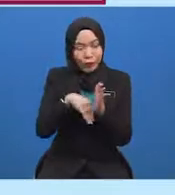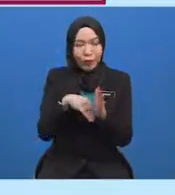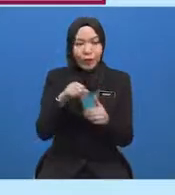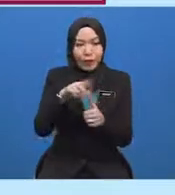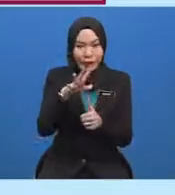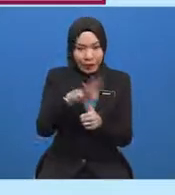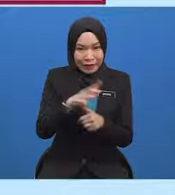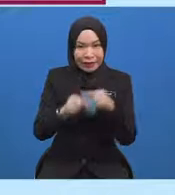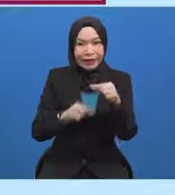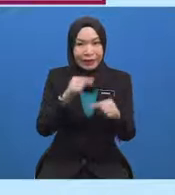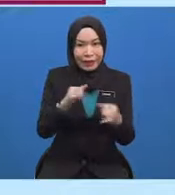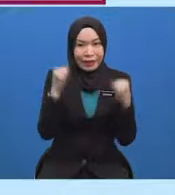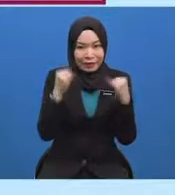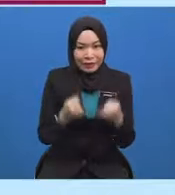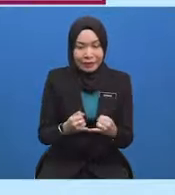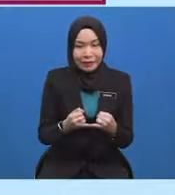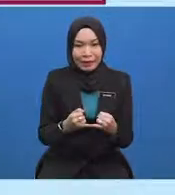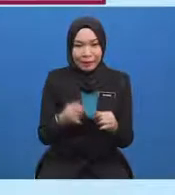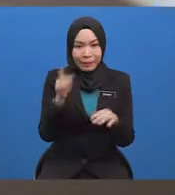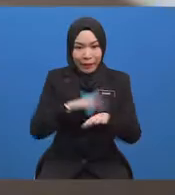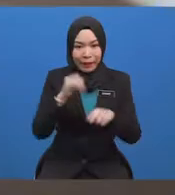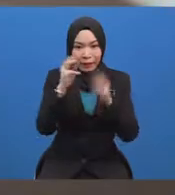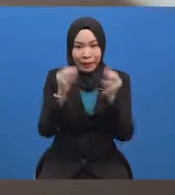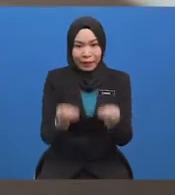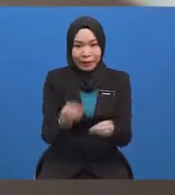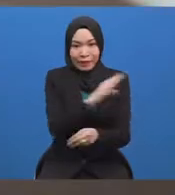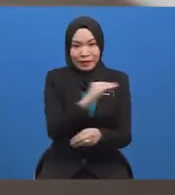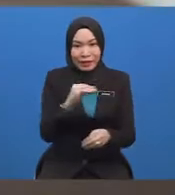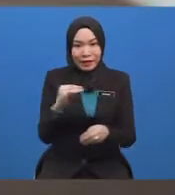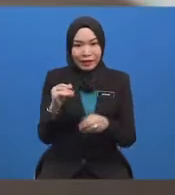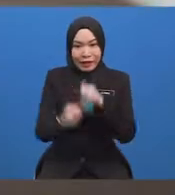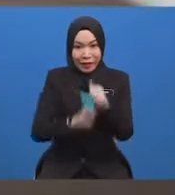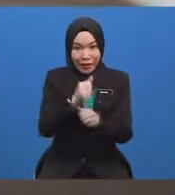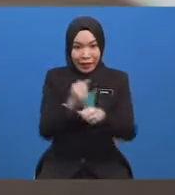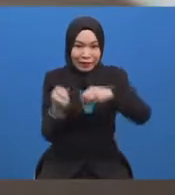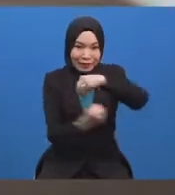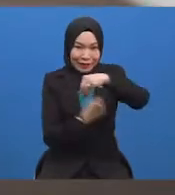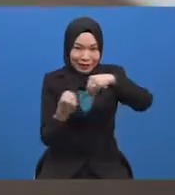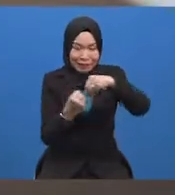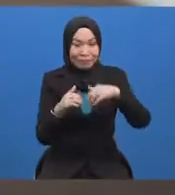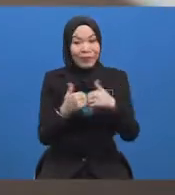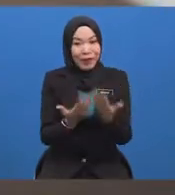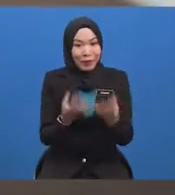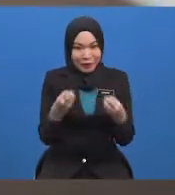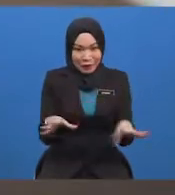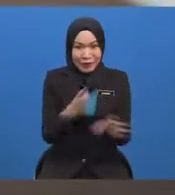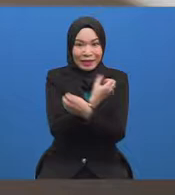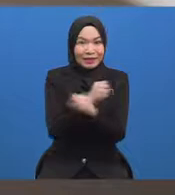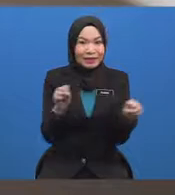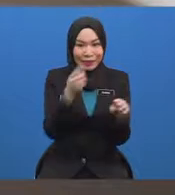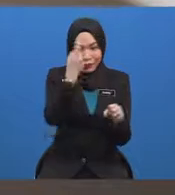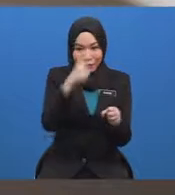terhadap manusia dan alam sekitar pakai mana sudah kamu rap murid bersedia untuk